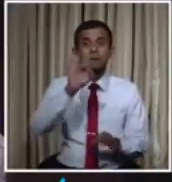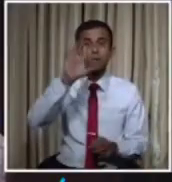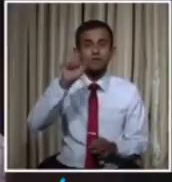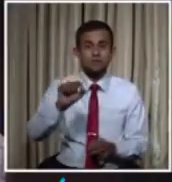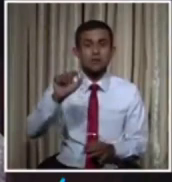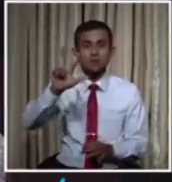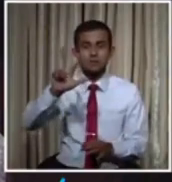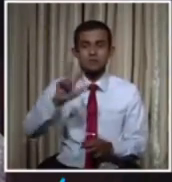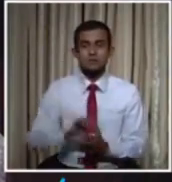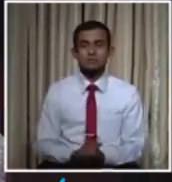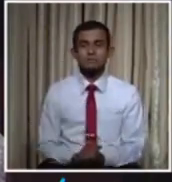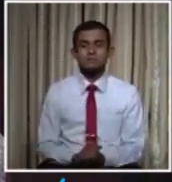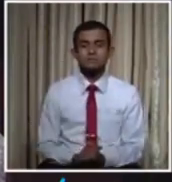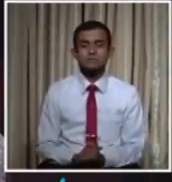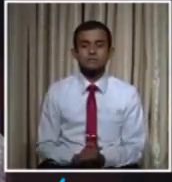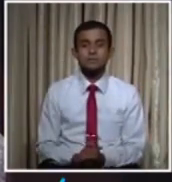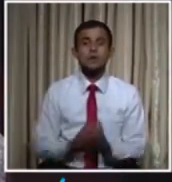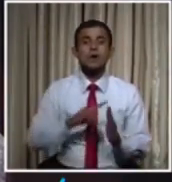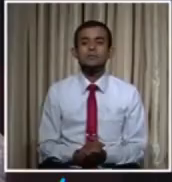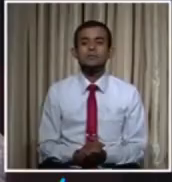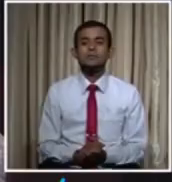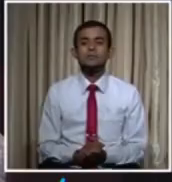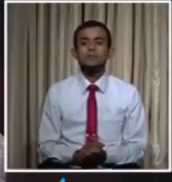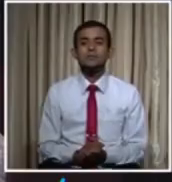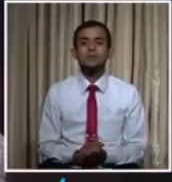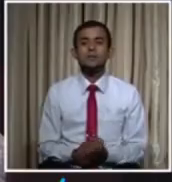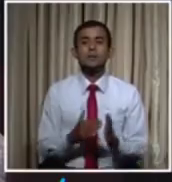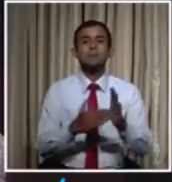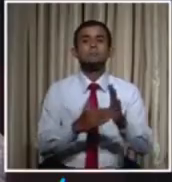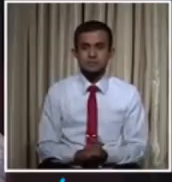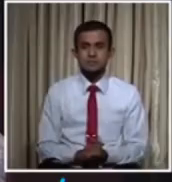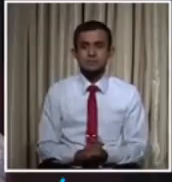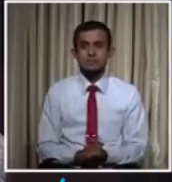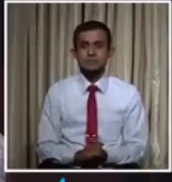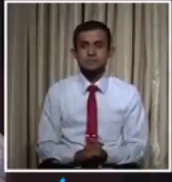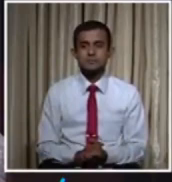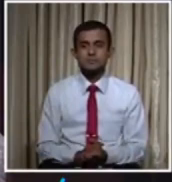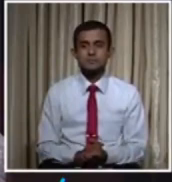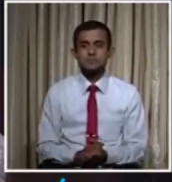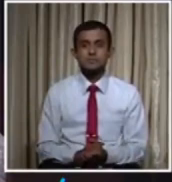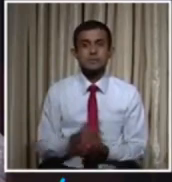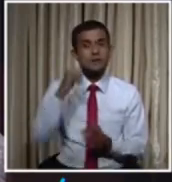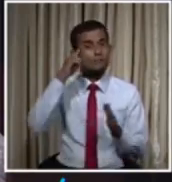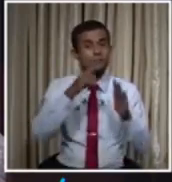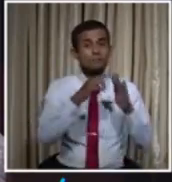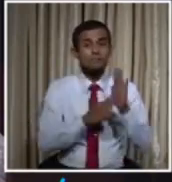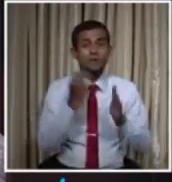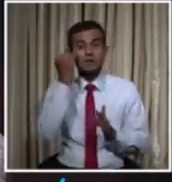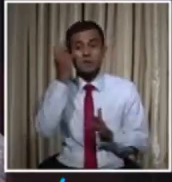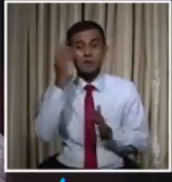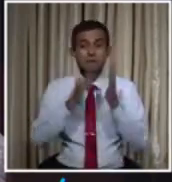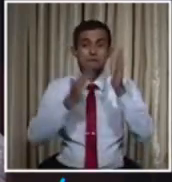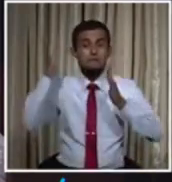15.8ක්. එතකොට ශ්‍රී ලංකාව මිලියන 400ක්. වියට්නාමයේ සිංගප්පූරුවේ